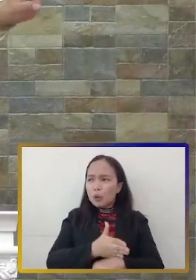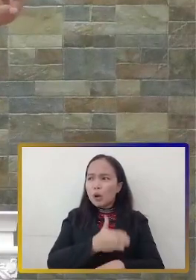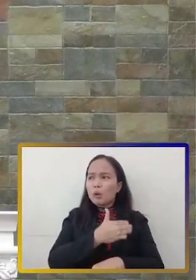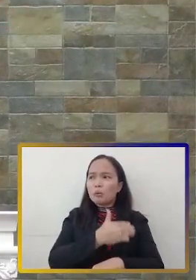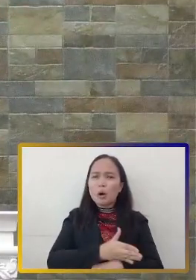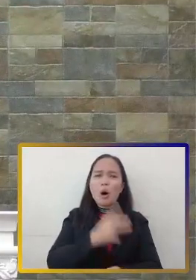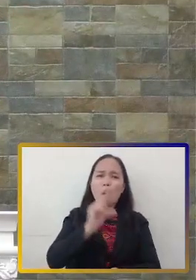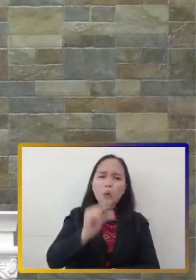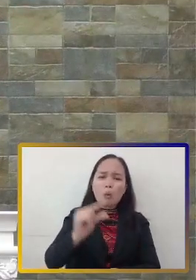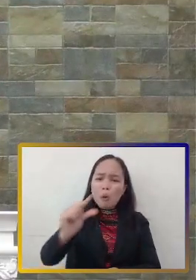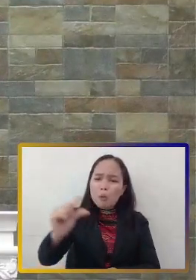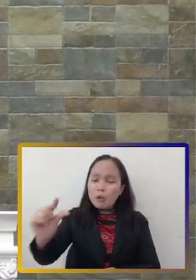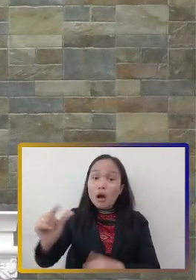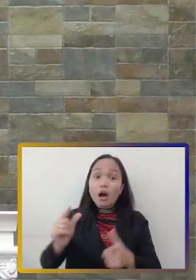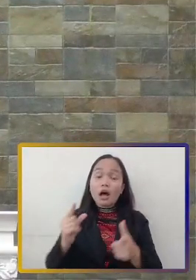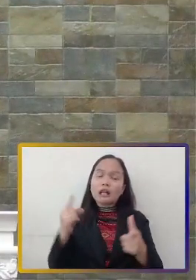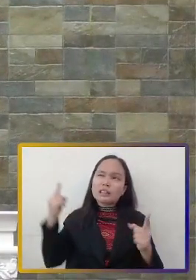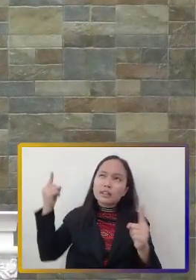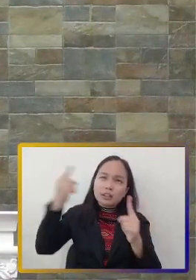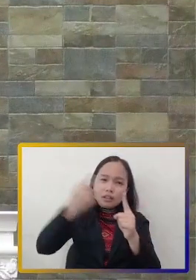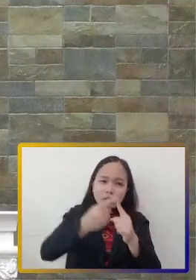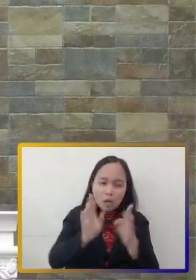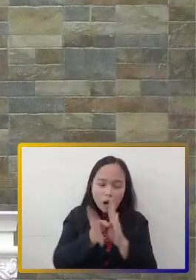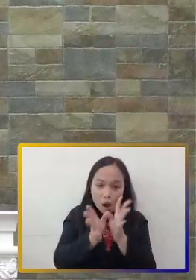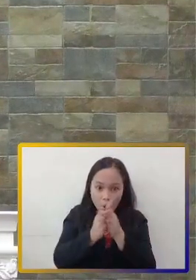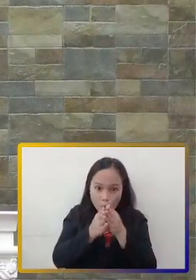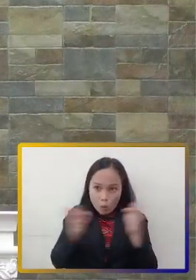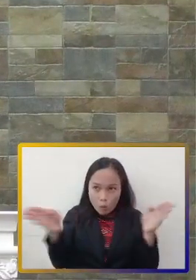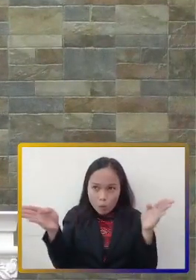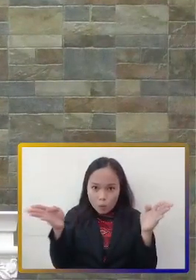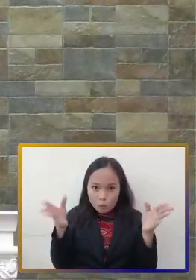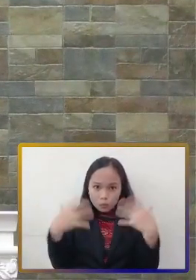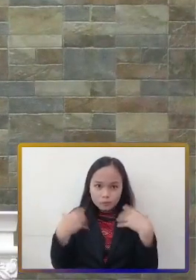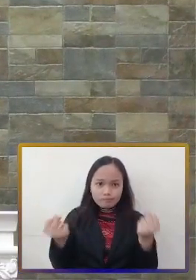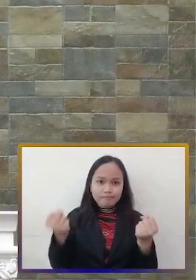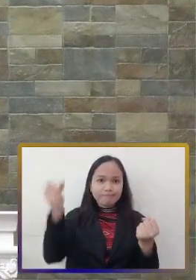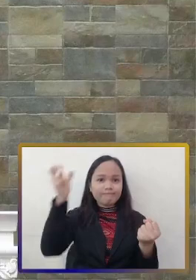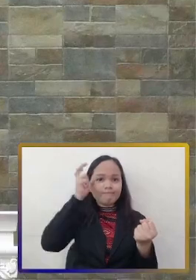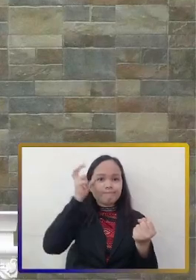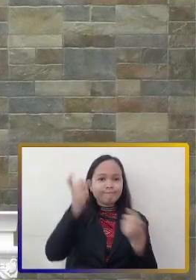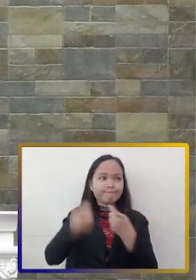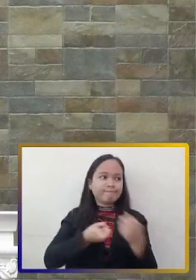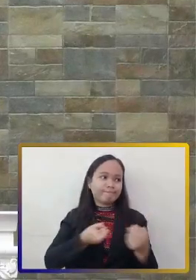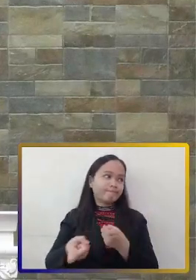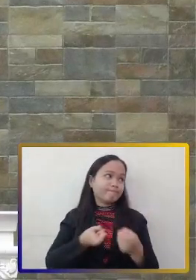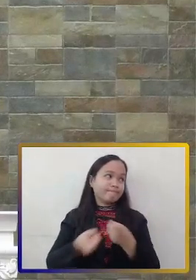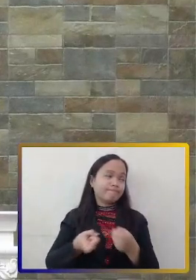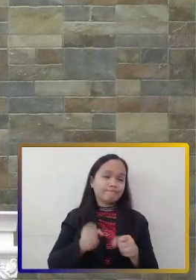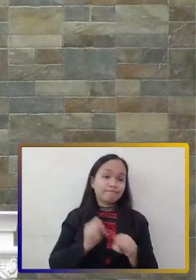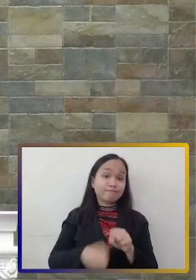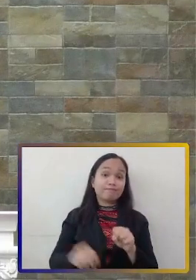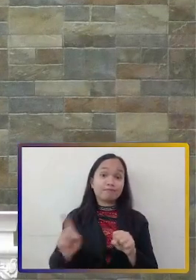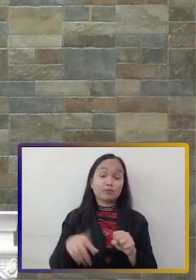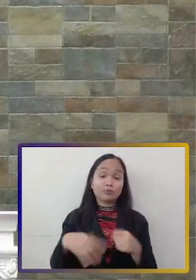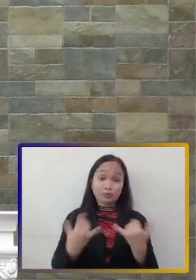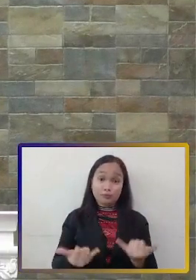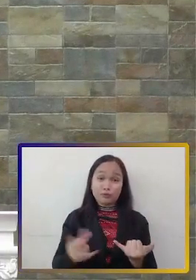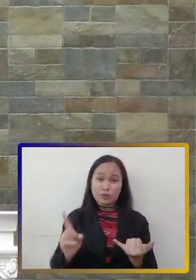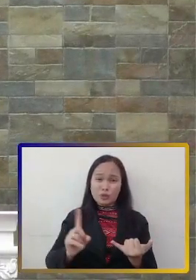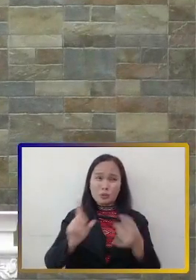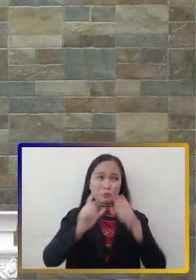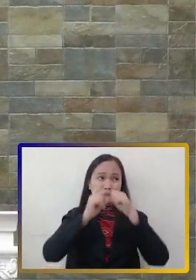Hanggang sa maging stronghold na ng Diablo. Now, do you understand? Kaya nga po,